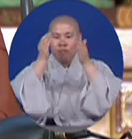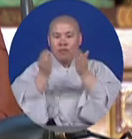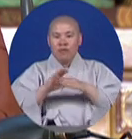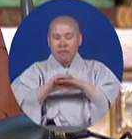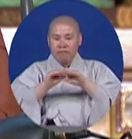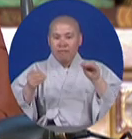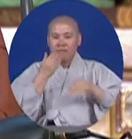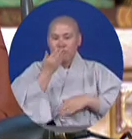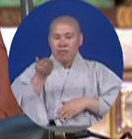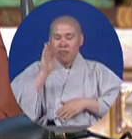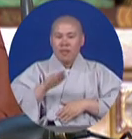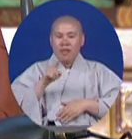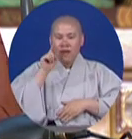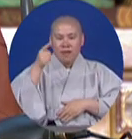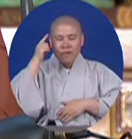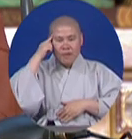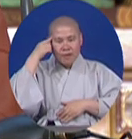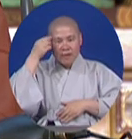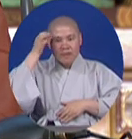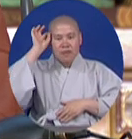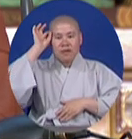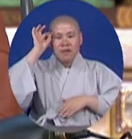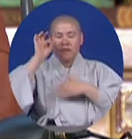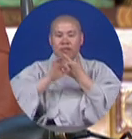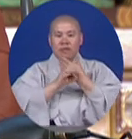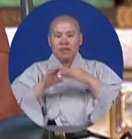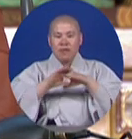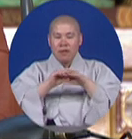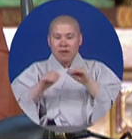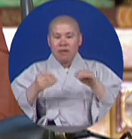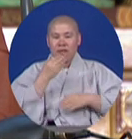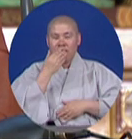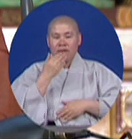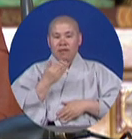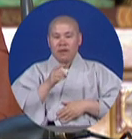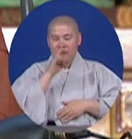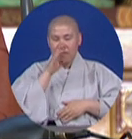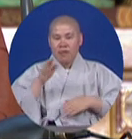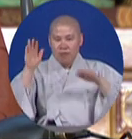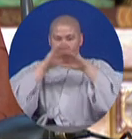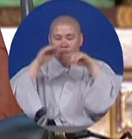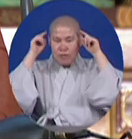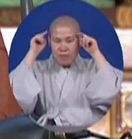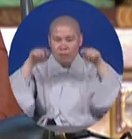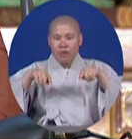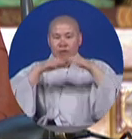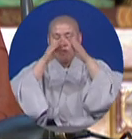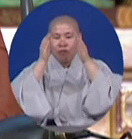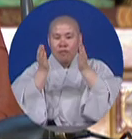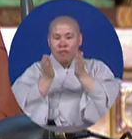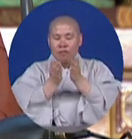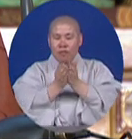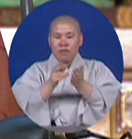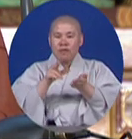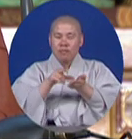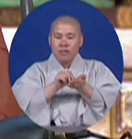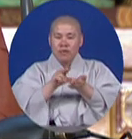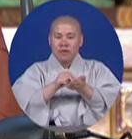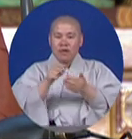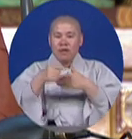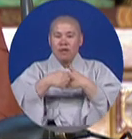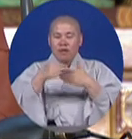말은 다 빼고 그 선방이나 이런 도인들이 뒤에 말 두 구절만, 다만 알지 못할